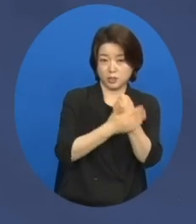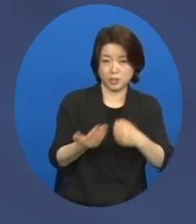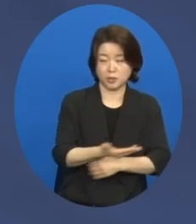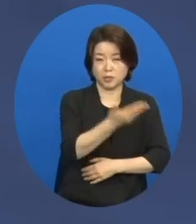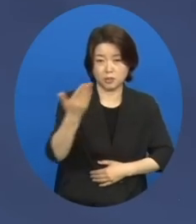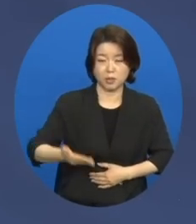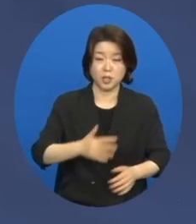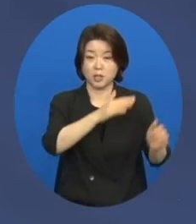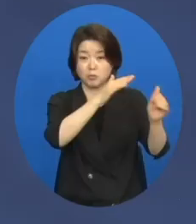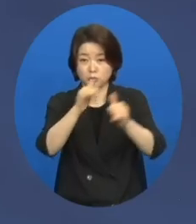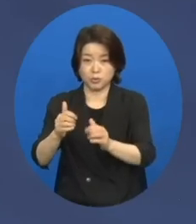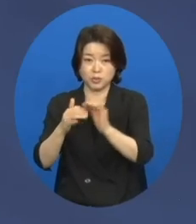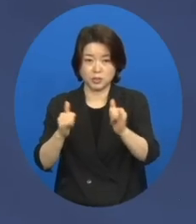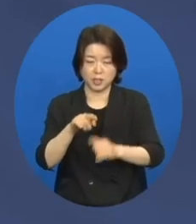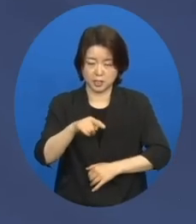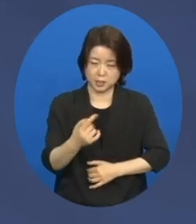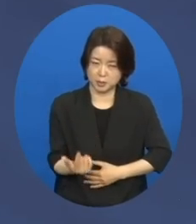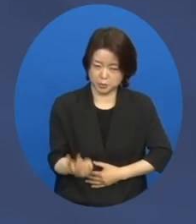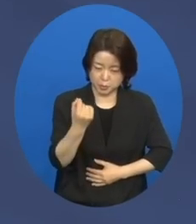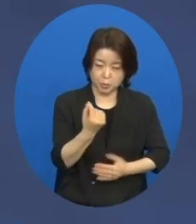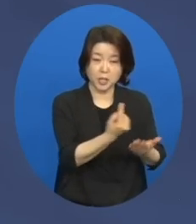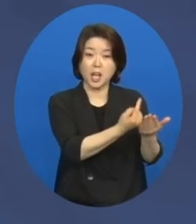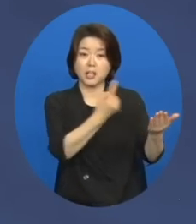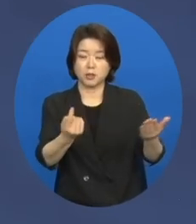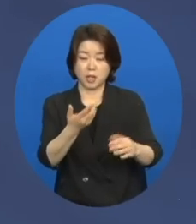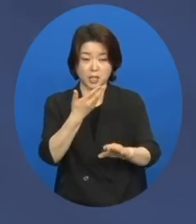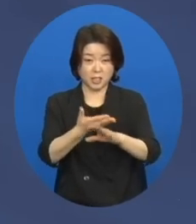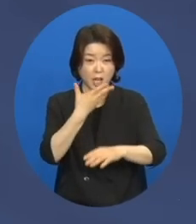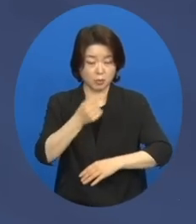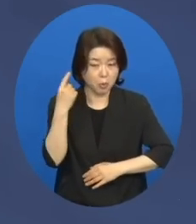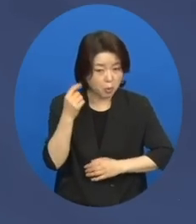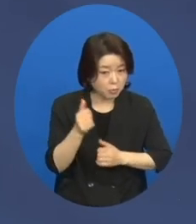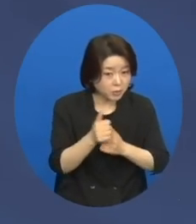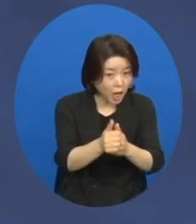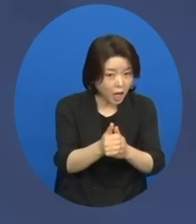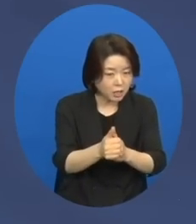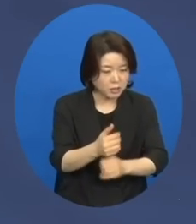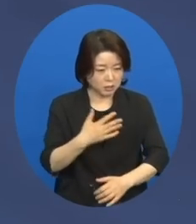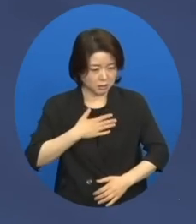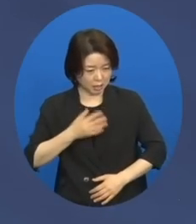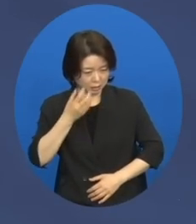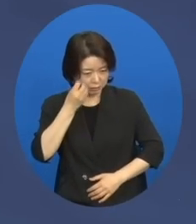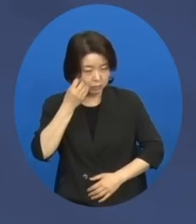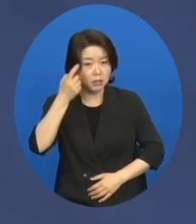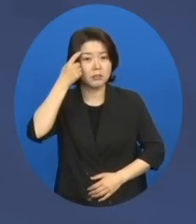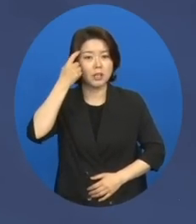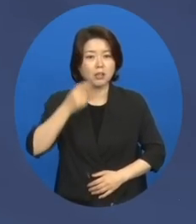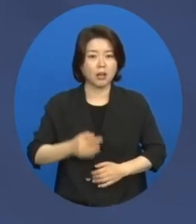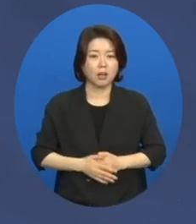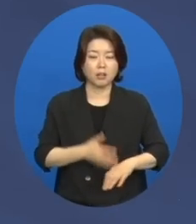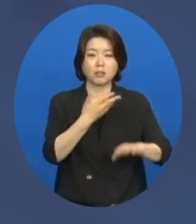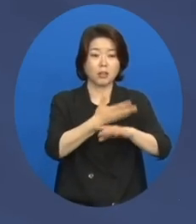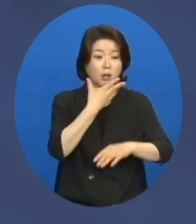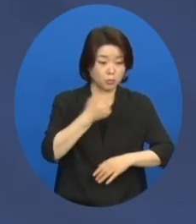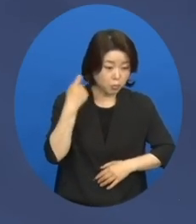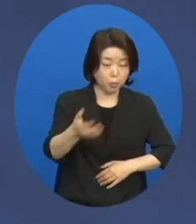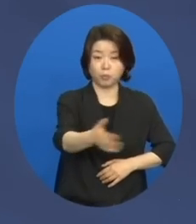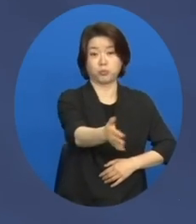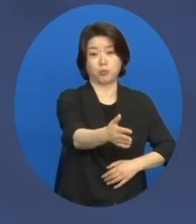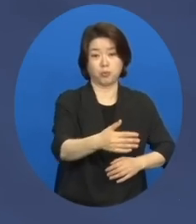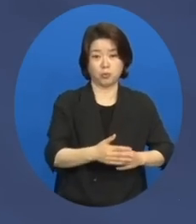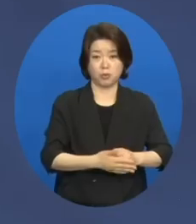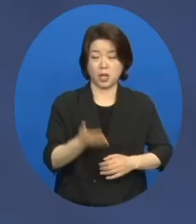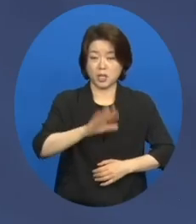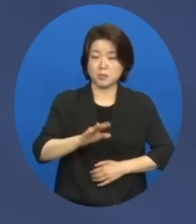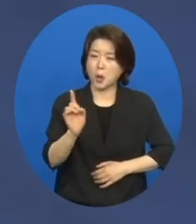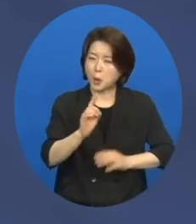너희를 부르신 이를 이같이 속히 떠나 다른 복음을 따르는 것을 내가 이상히 여기노라. 다른 복음은 없나니 다만